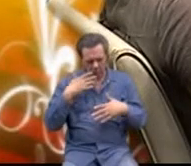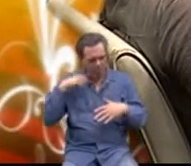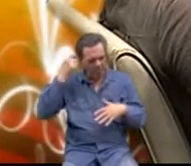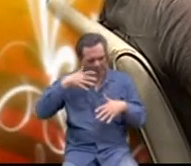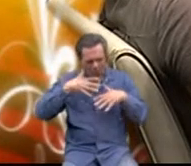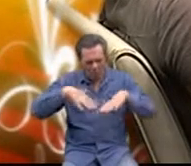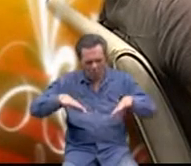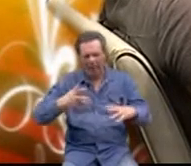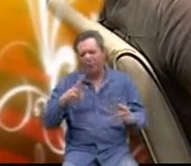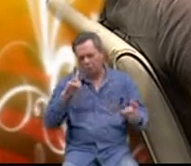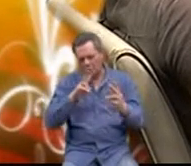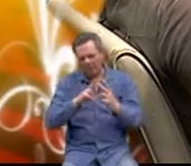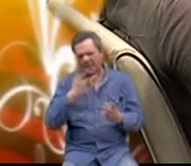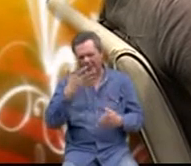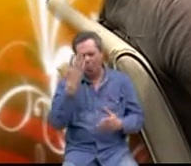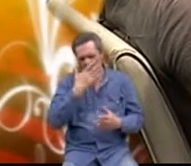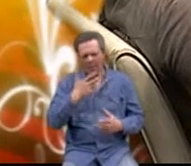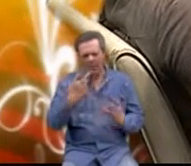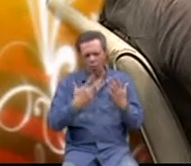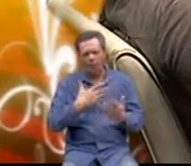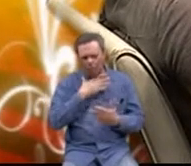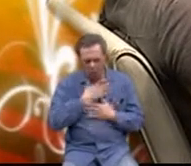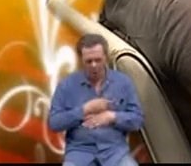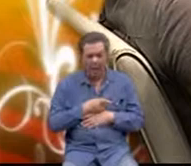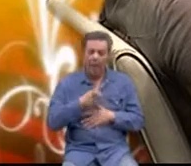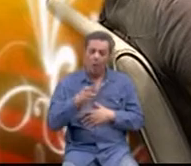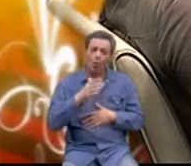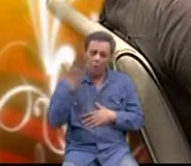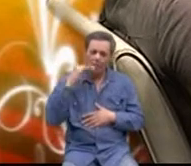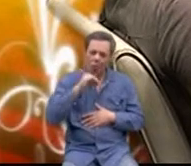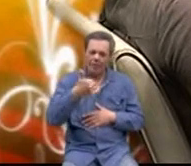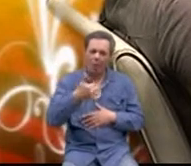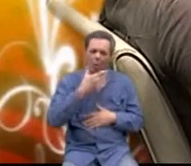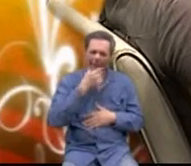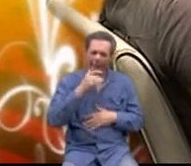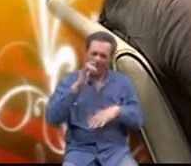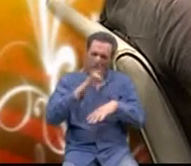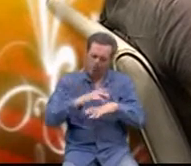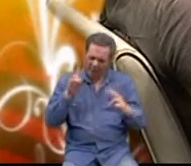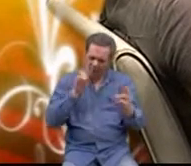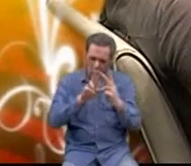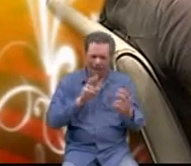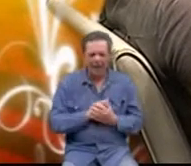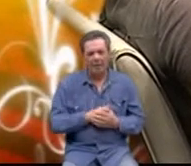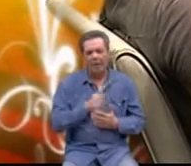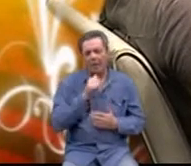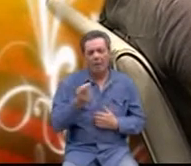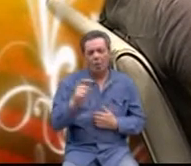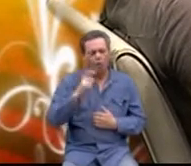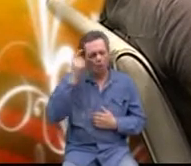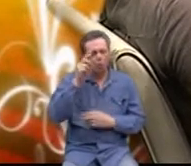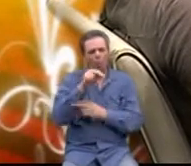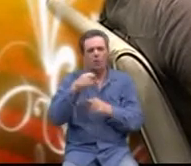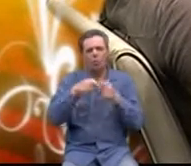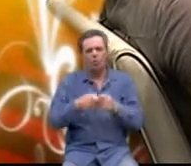tri učenice osnovne škole s kojima su već imali iskustvo nastupa, pa će to biti još jedan od lijepih točaka susreta. I doći će